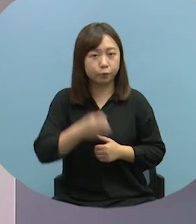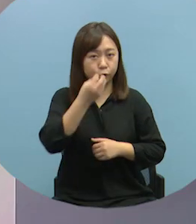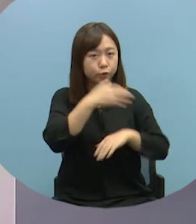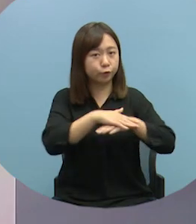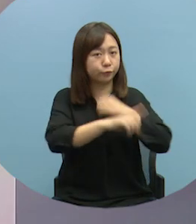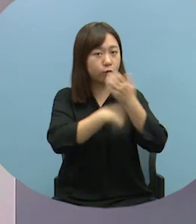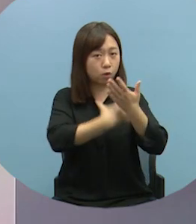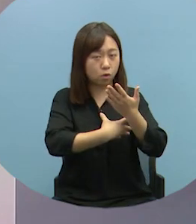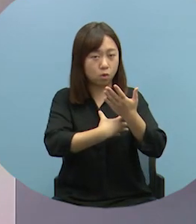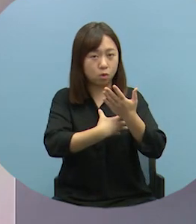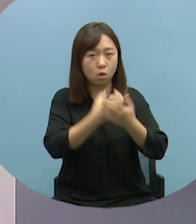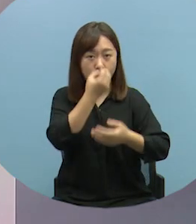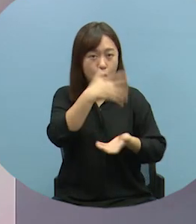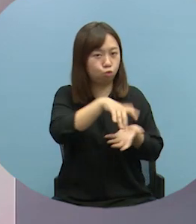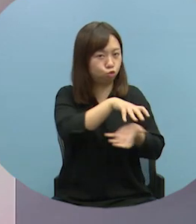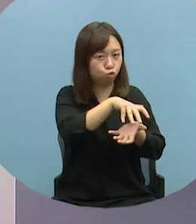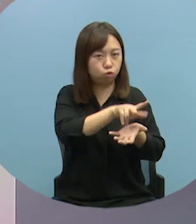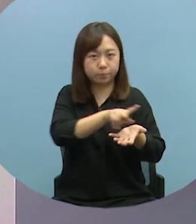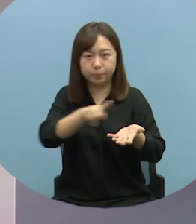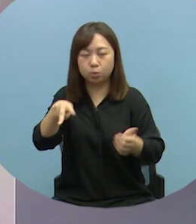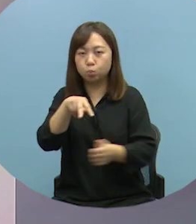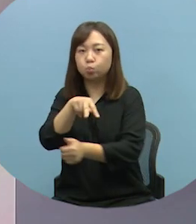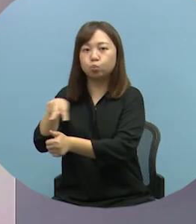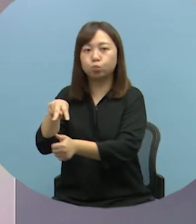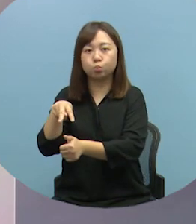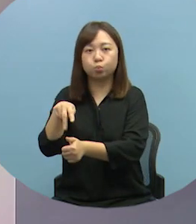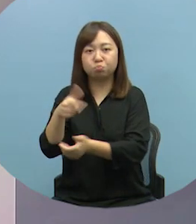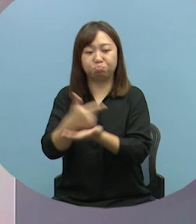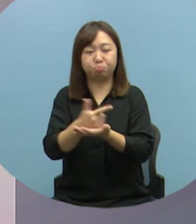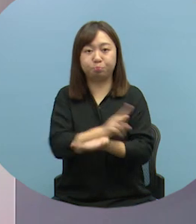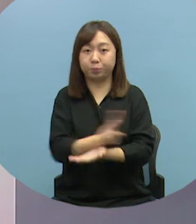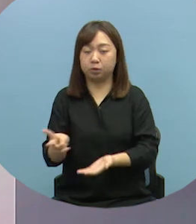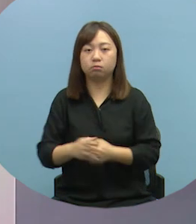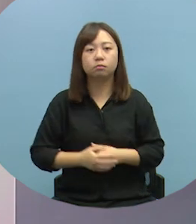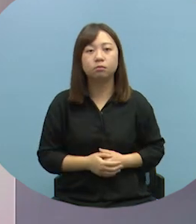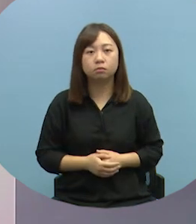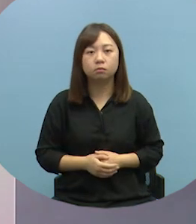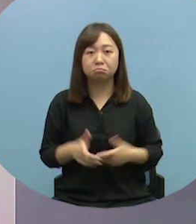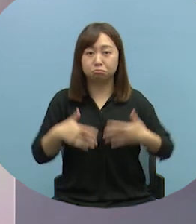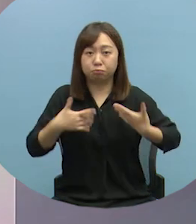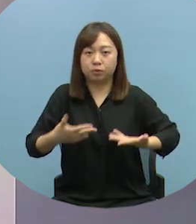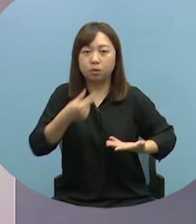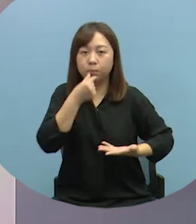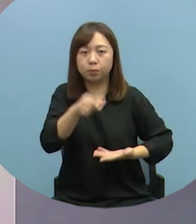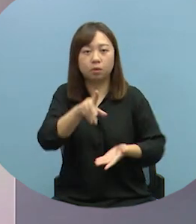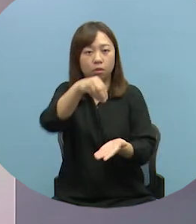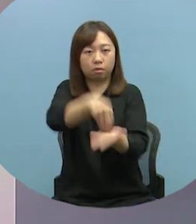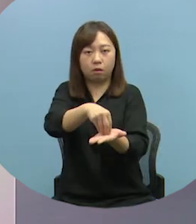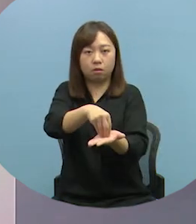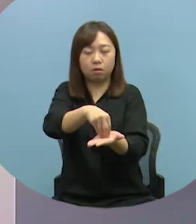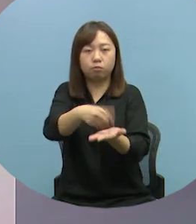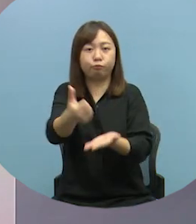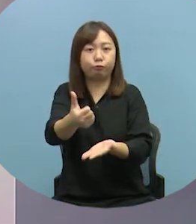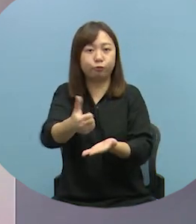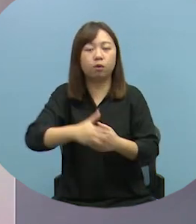香港國安法是香港由亂轉治的重大轉捩點，它發揮定海神針的效果